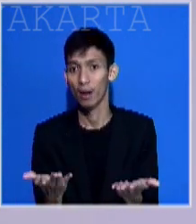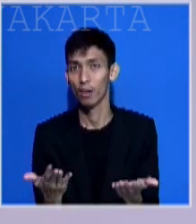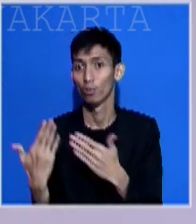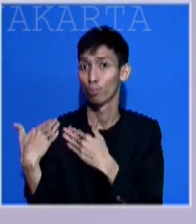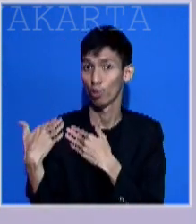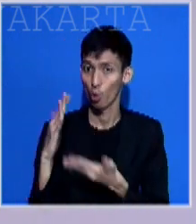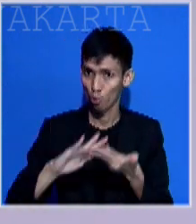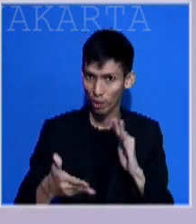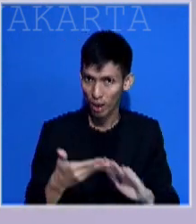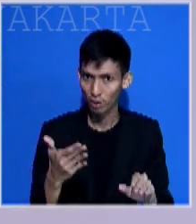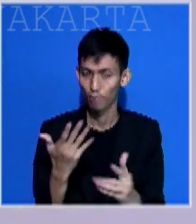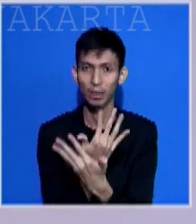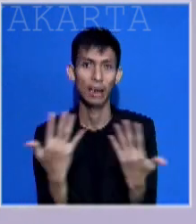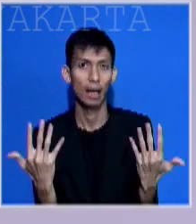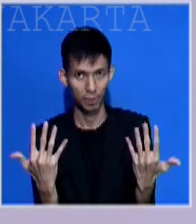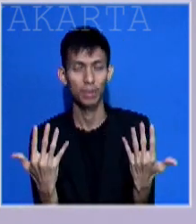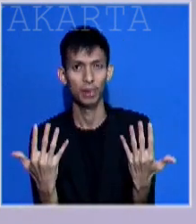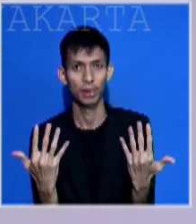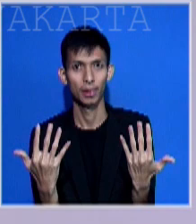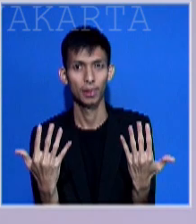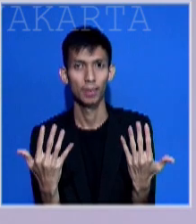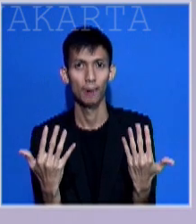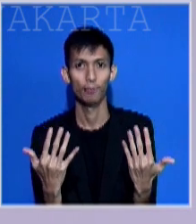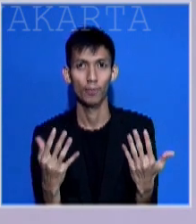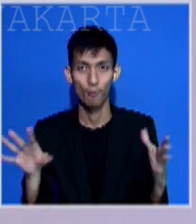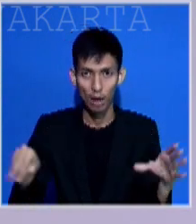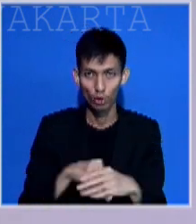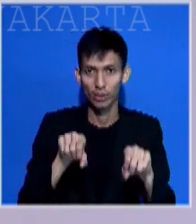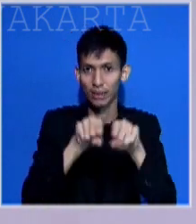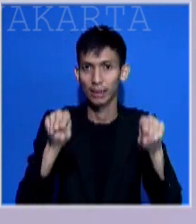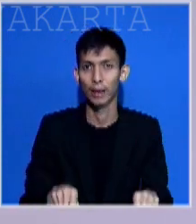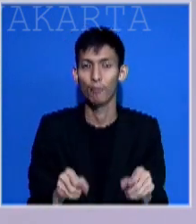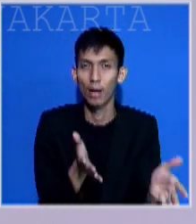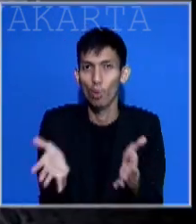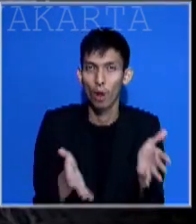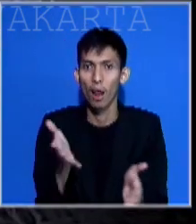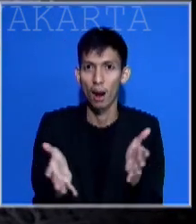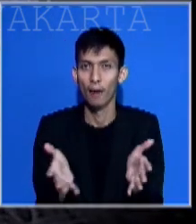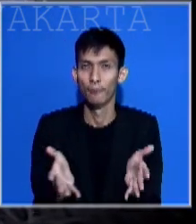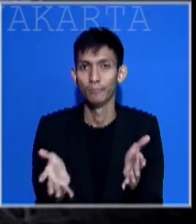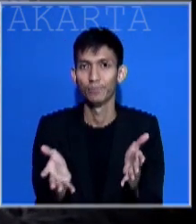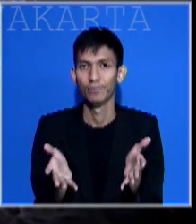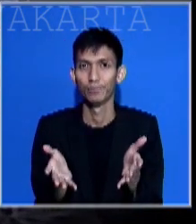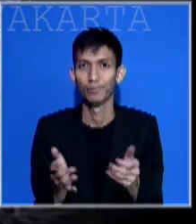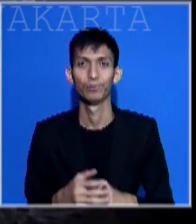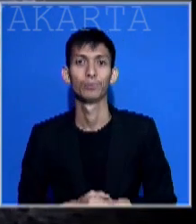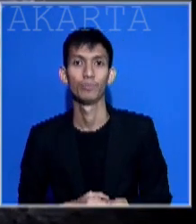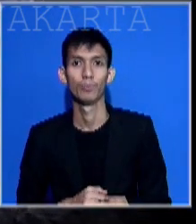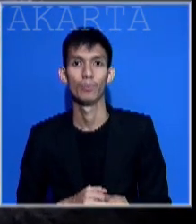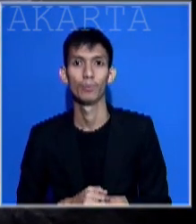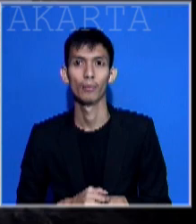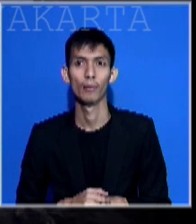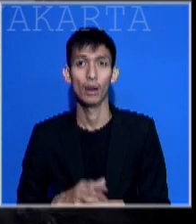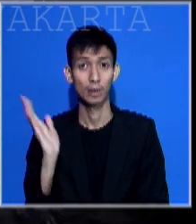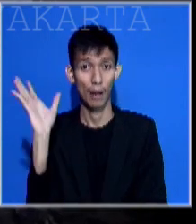masyarakat di dalam satu kesatuan sistem pengelolaan akan menjadi bahasan kita bersama dengan seminar hari warisan budaya